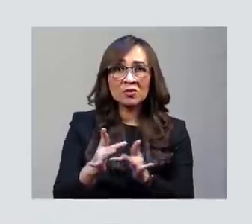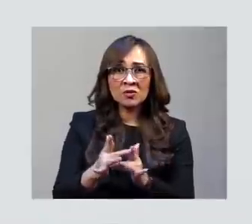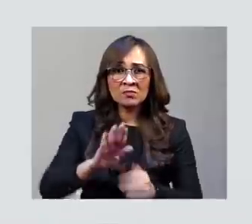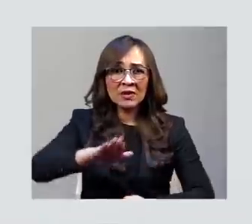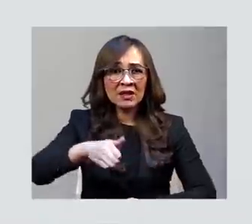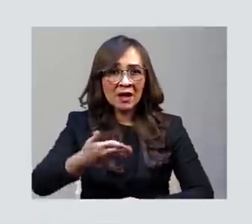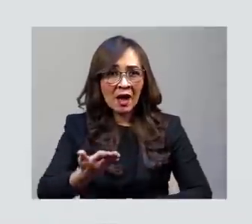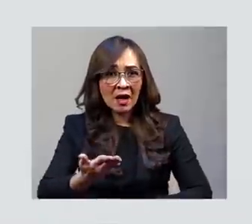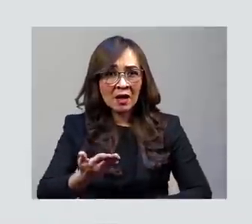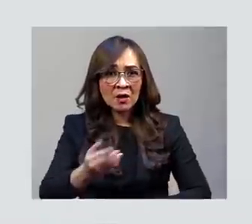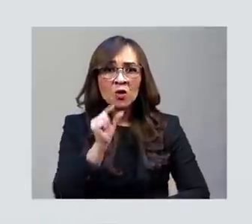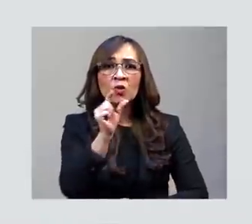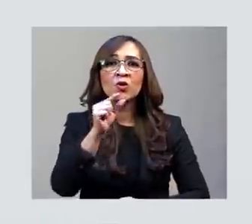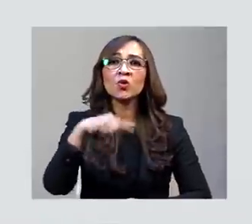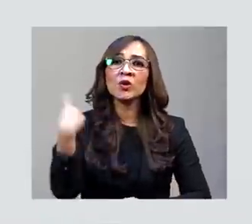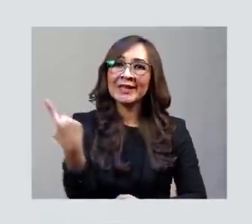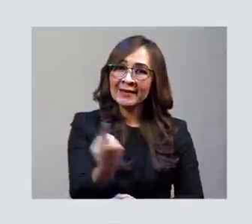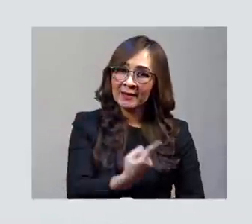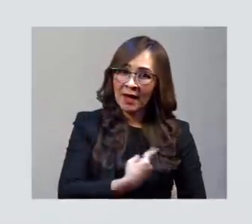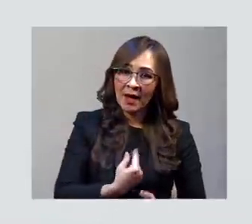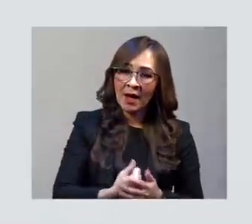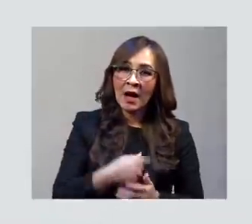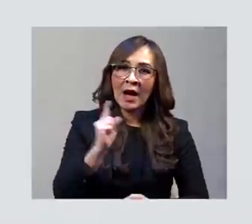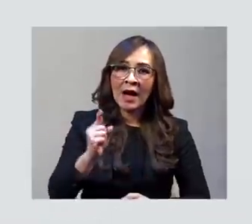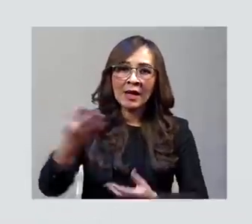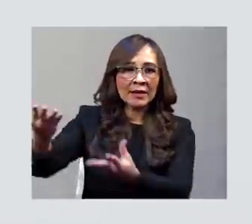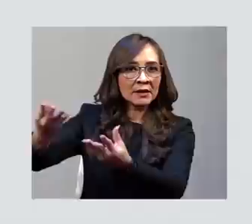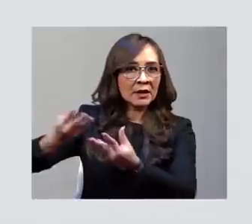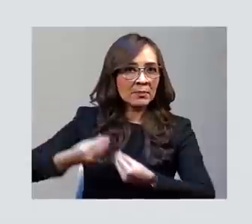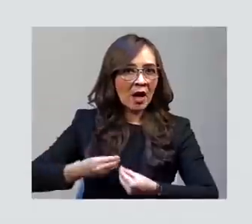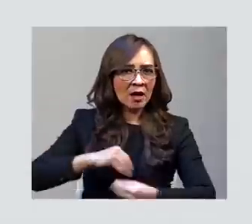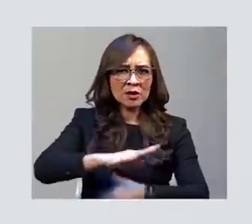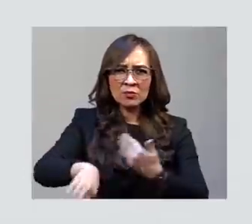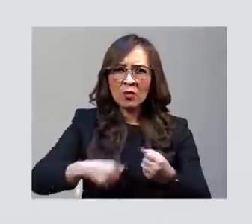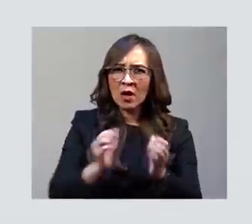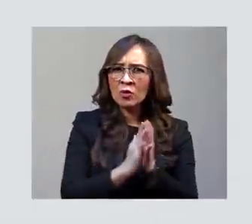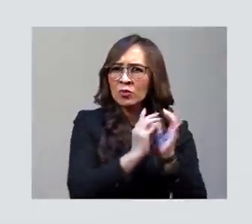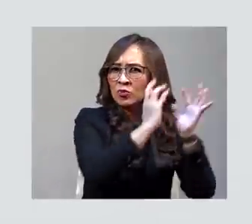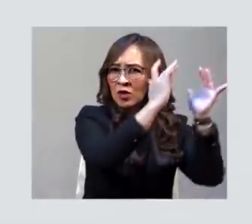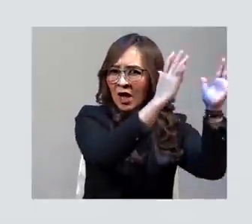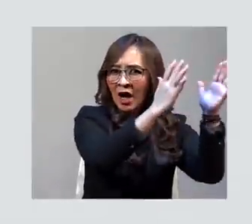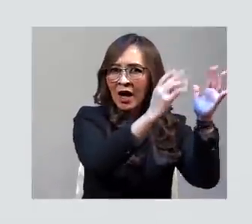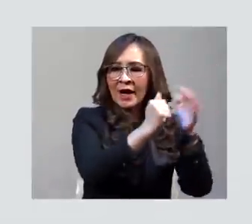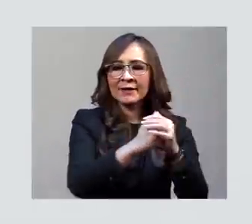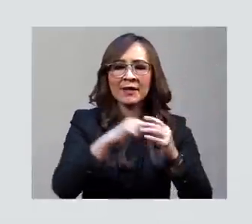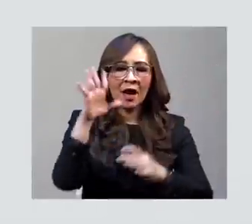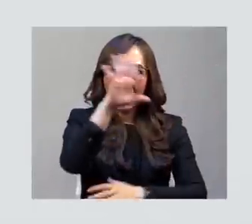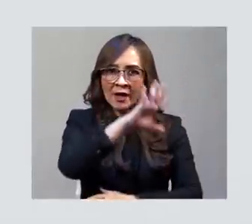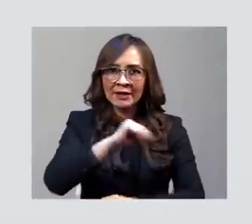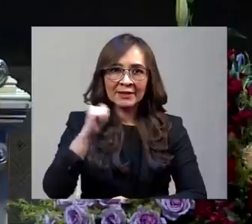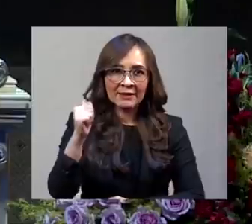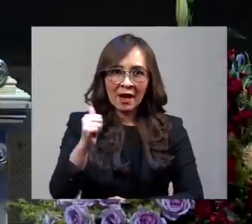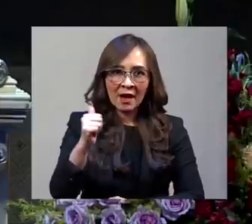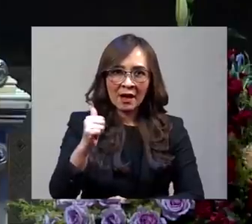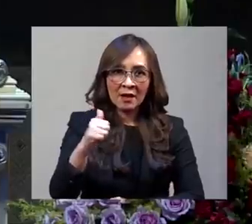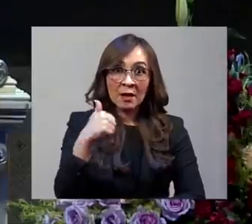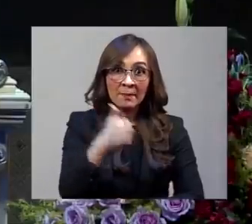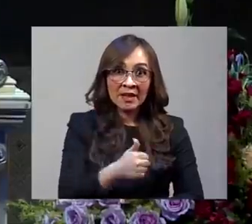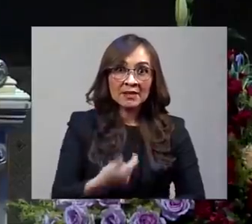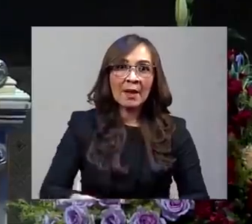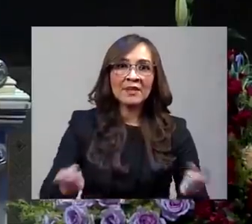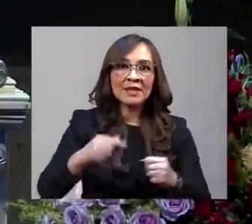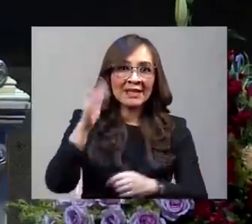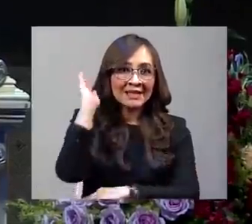Yesus menjadi sengsara buat kita supaya kita menerima segala kemuliaannya. Karena hidup yang indah itu membuat kita menjadi saksi Tuhan. Iya